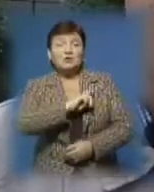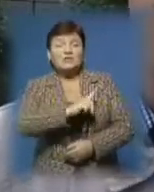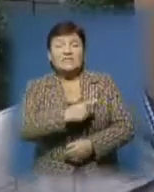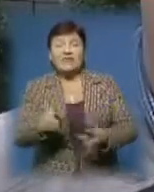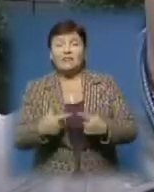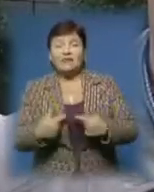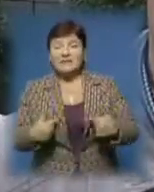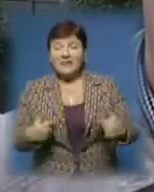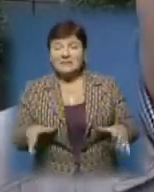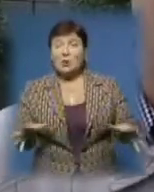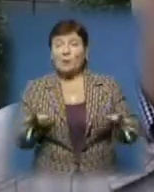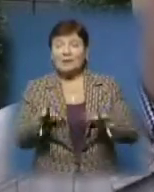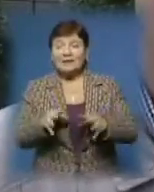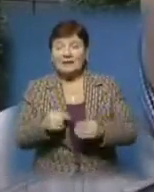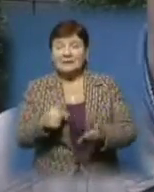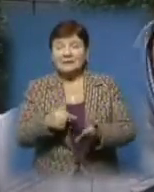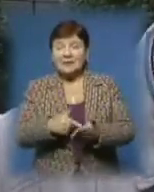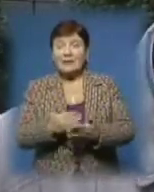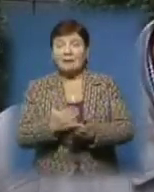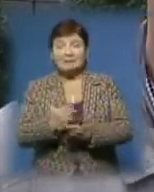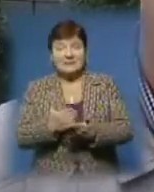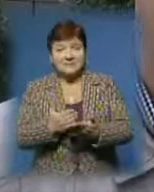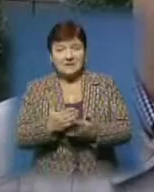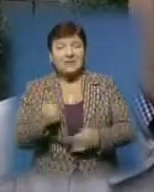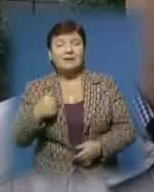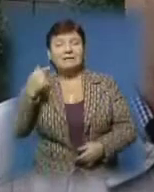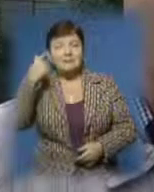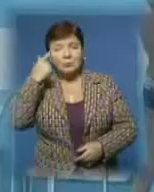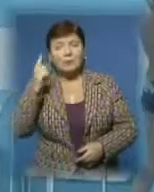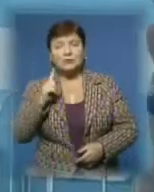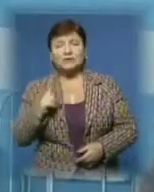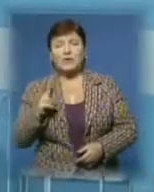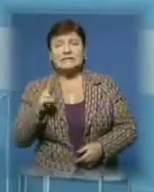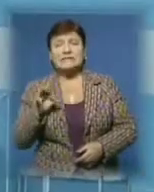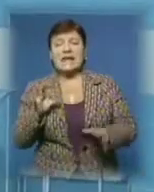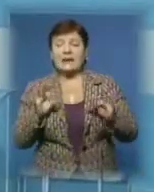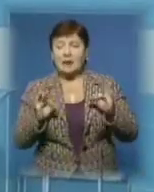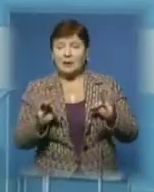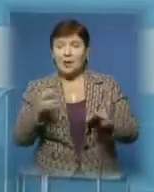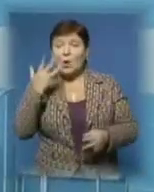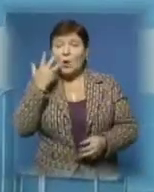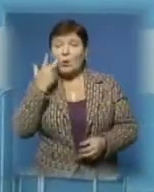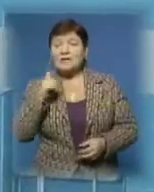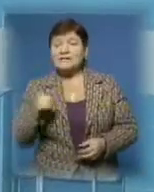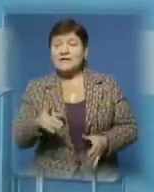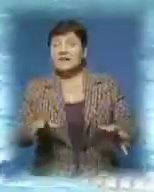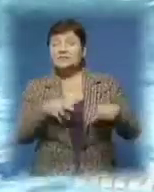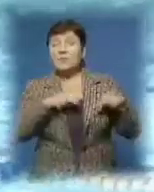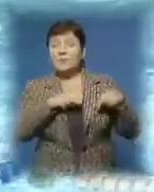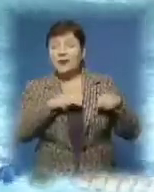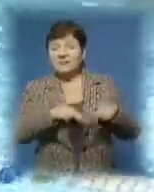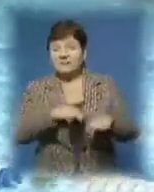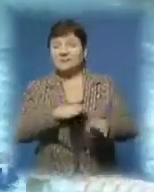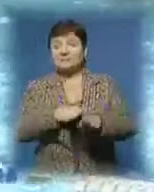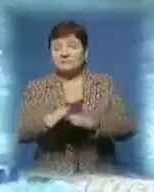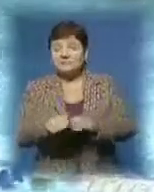федерації, об'єднати зусилля обласної, міських адміністрацій, то я думаю, що це все реально. Коли ж вдасться пожинати плоди цієї співпраці, наразі